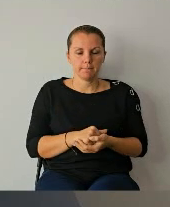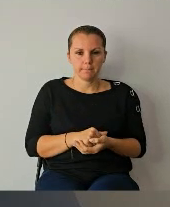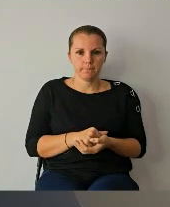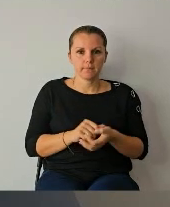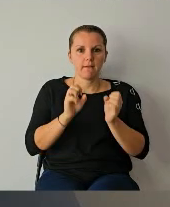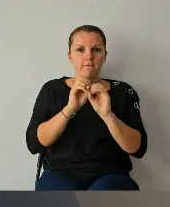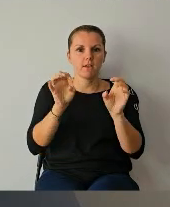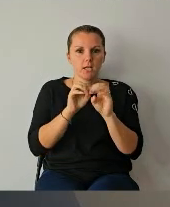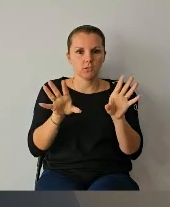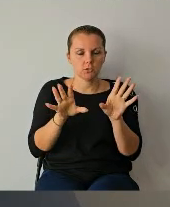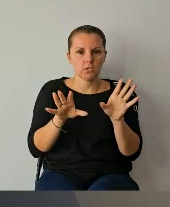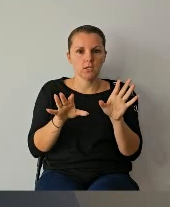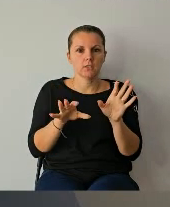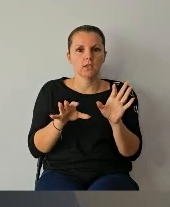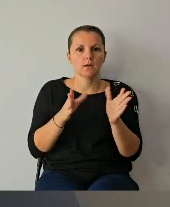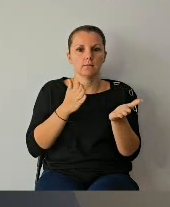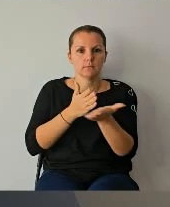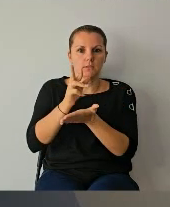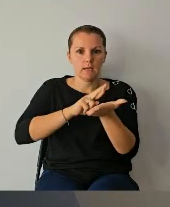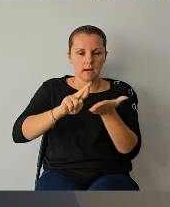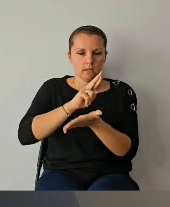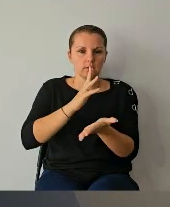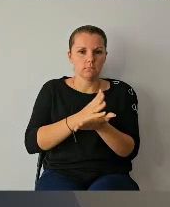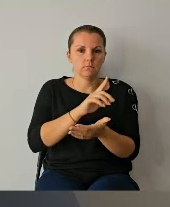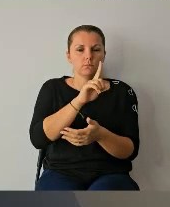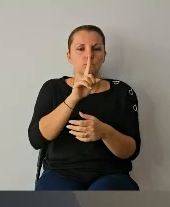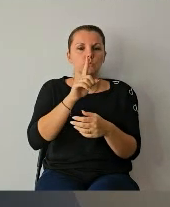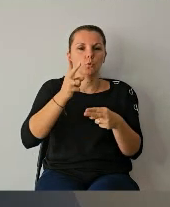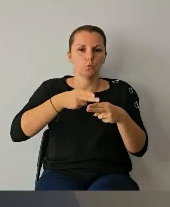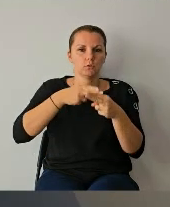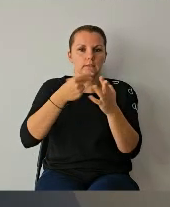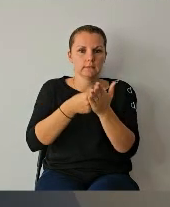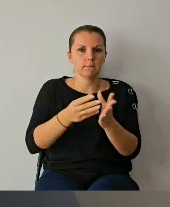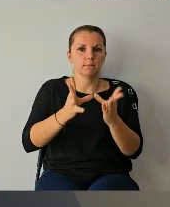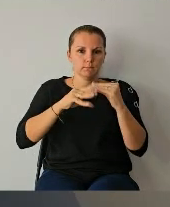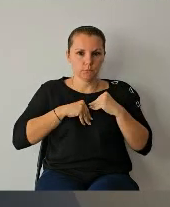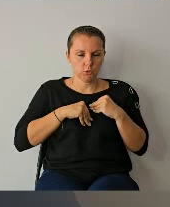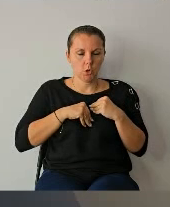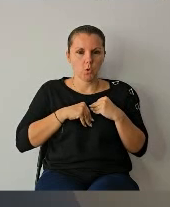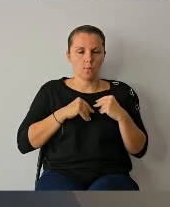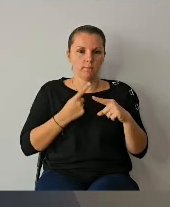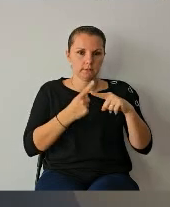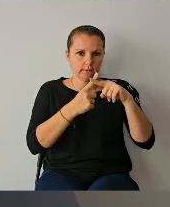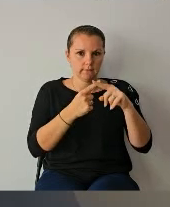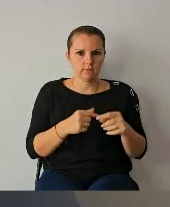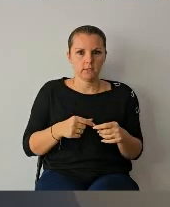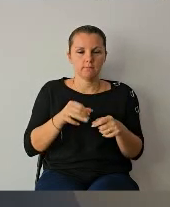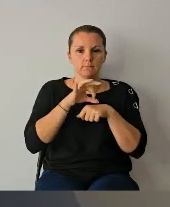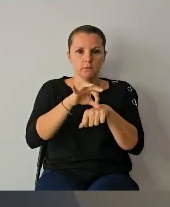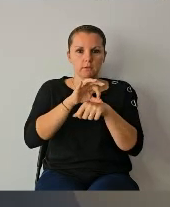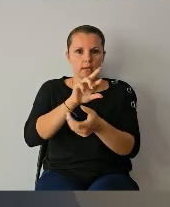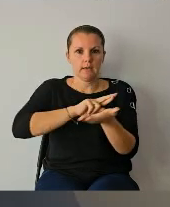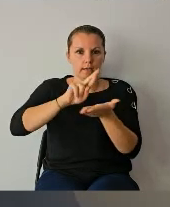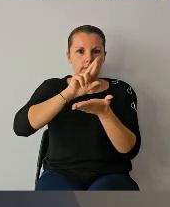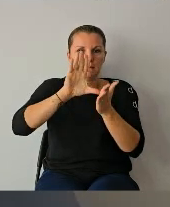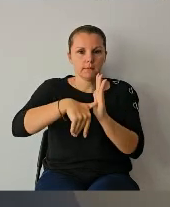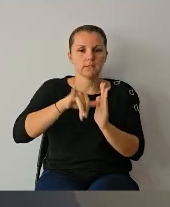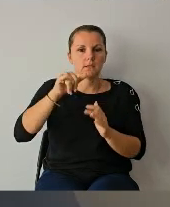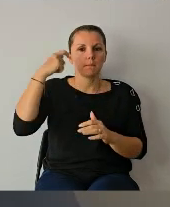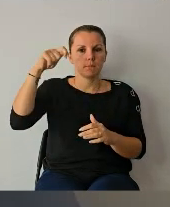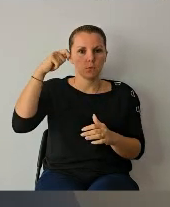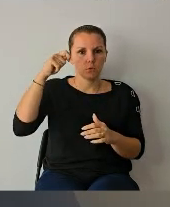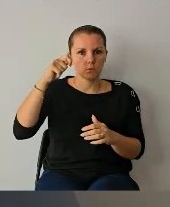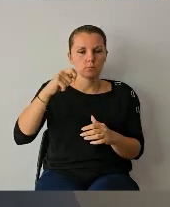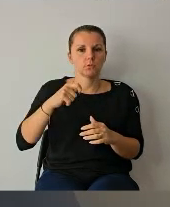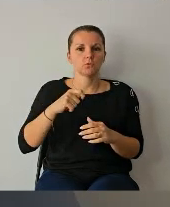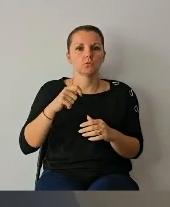Wyjaśnienia złożone przez radnych zostały pozytywnie przyjęte przez Urząd Skarbowy. Przewodniczący Rady Miejskiej i Burmistrz Boguchwały oświadczenie majątkowe